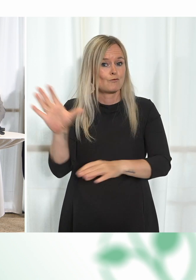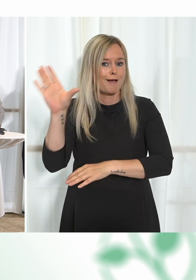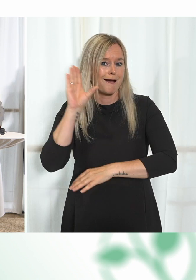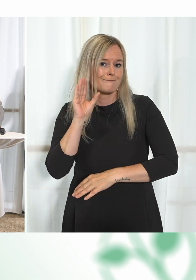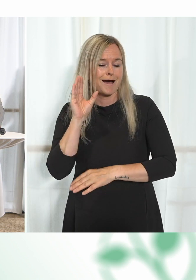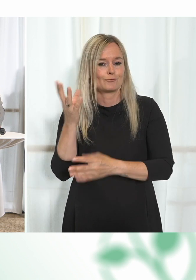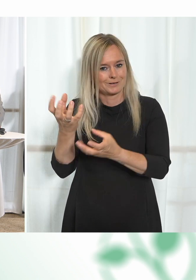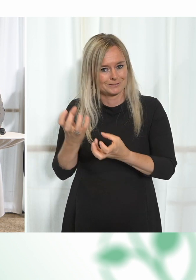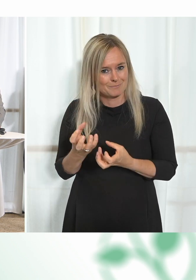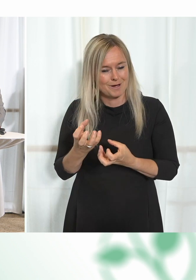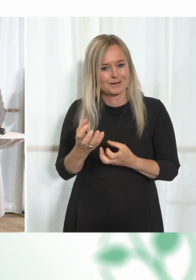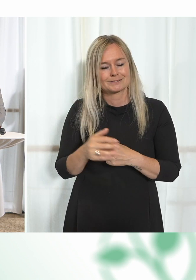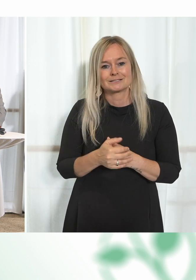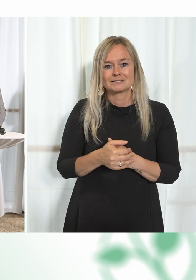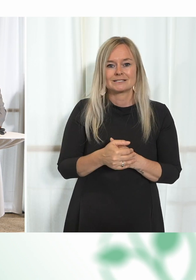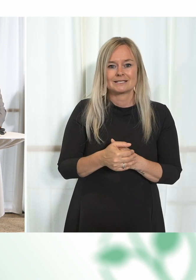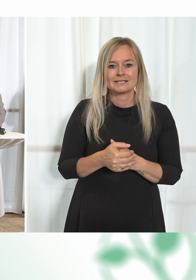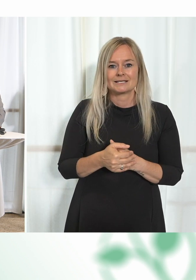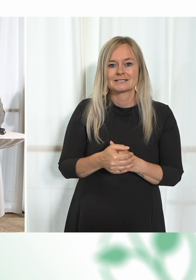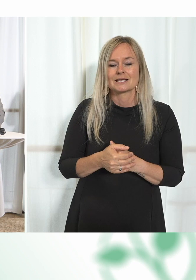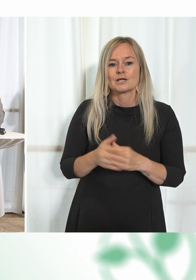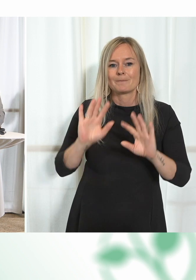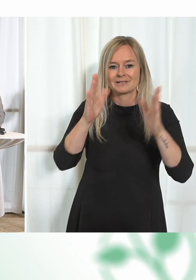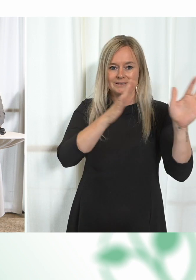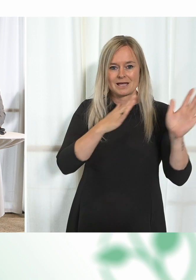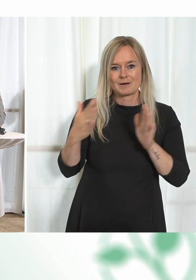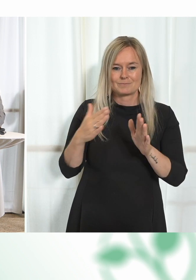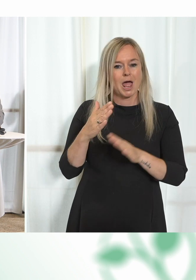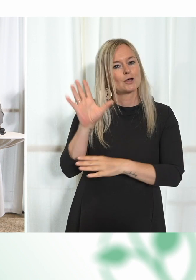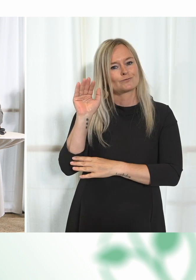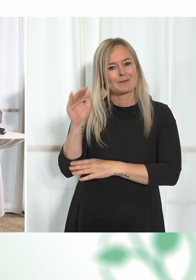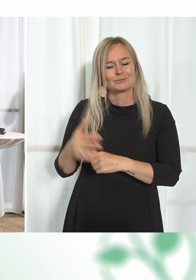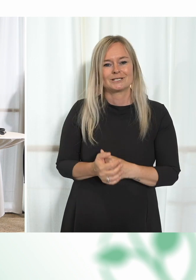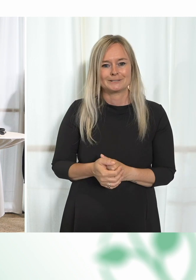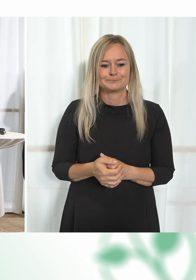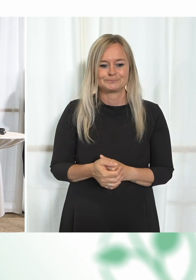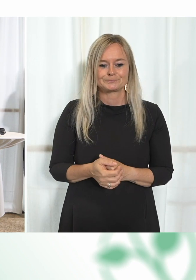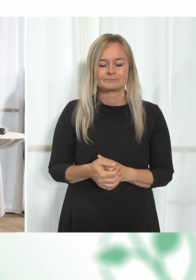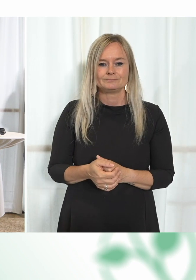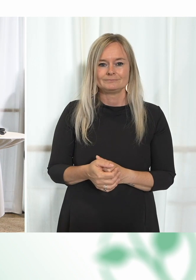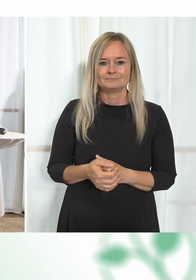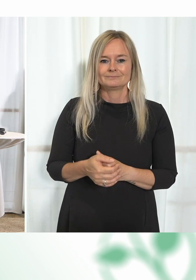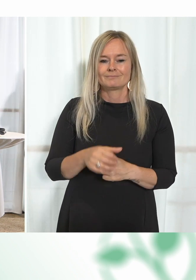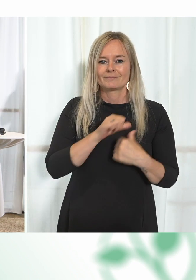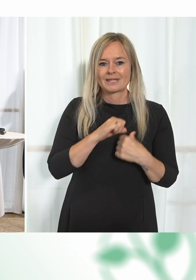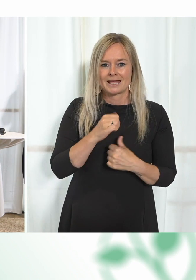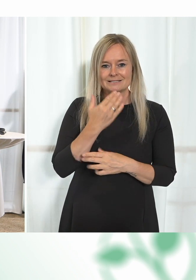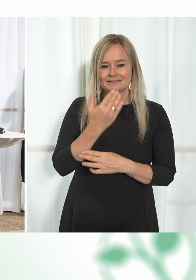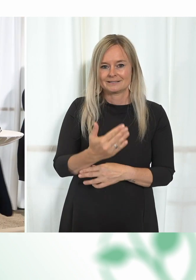und darf Sie auch natürlich gerne wieder mit einem Applaus verabschieden. Manuela Fuchshofer, Marco Glockner und